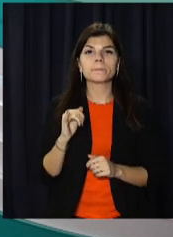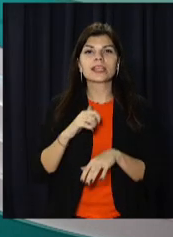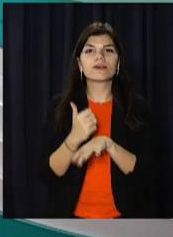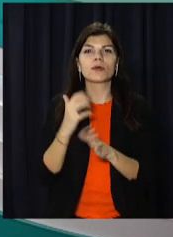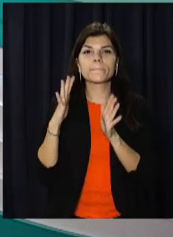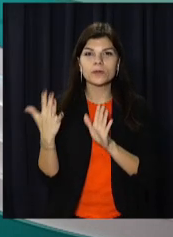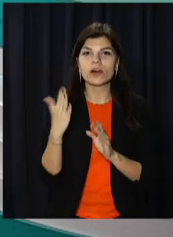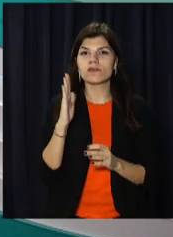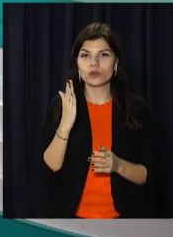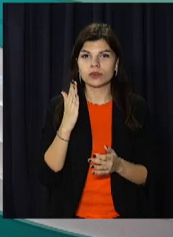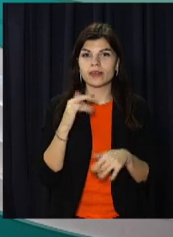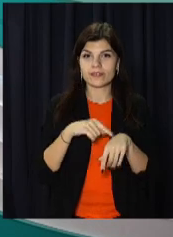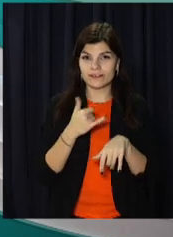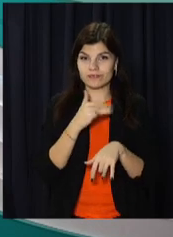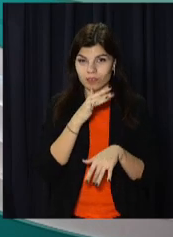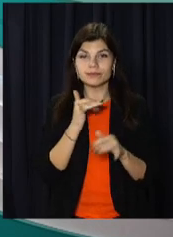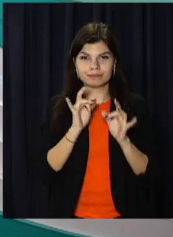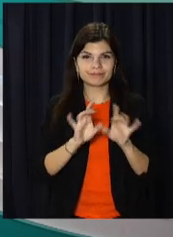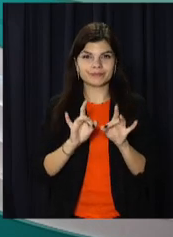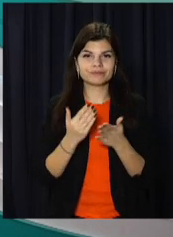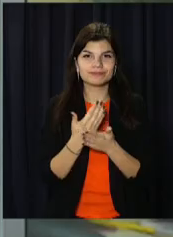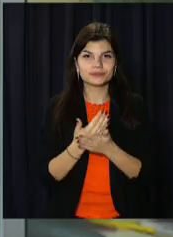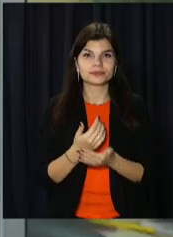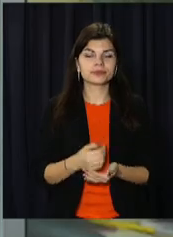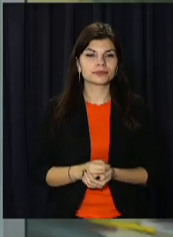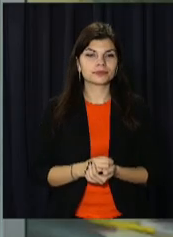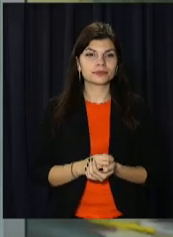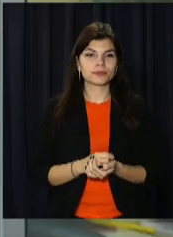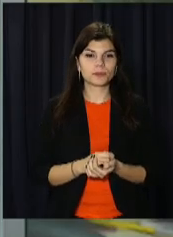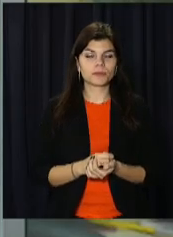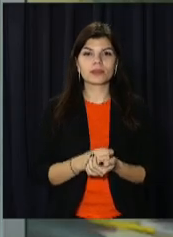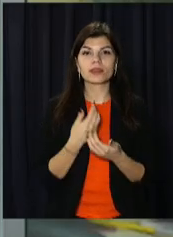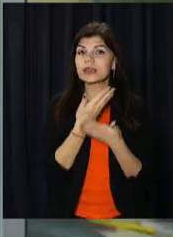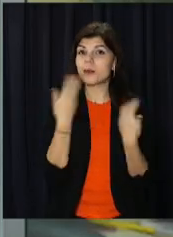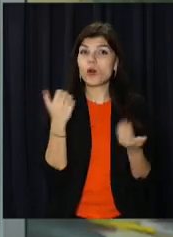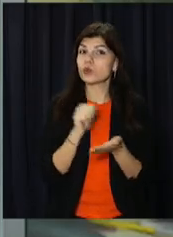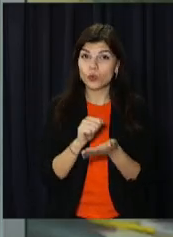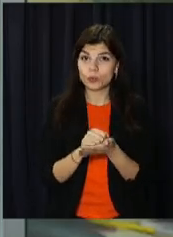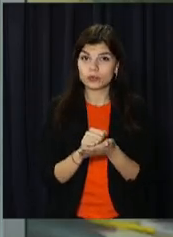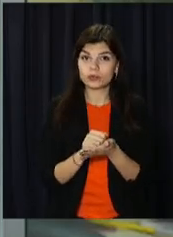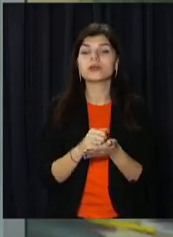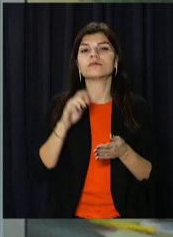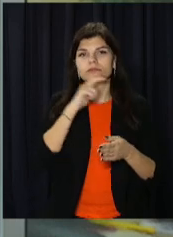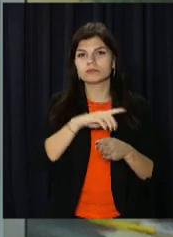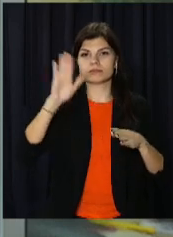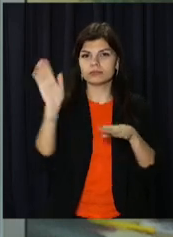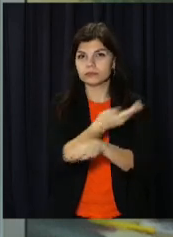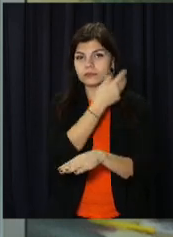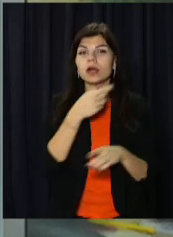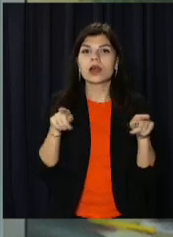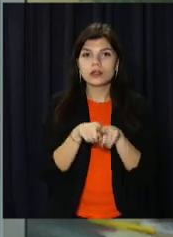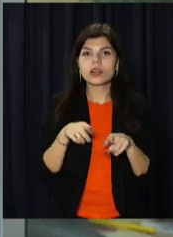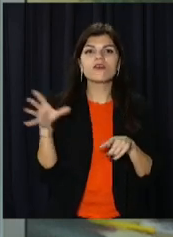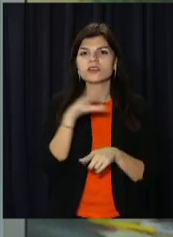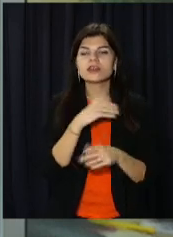про головні події вівторка на цю годину дивіться далі у випуску. Немає документів – знести. Такий вирок чекає на